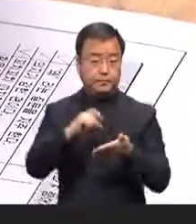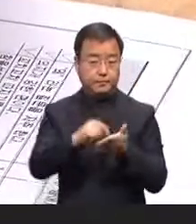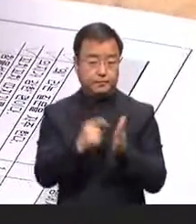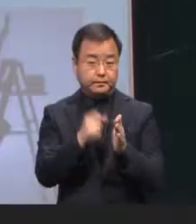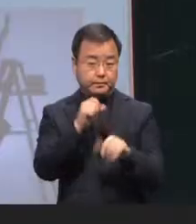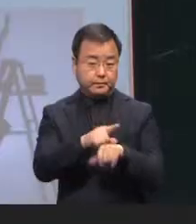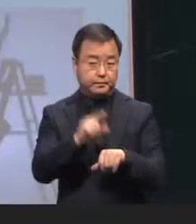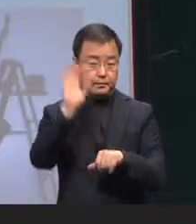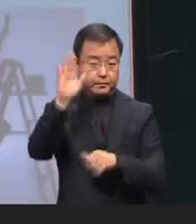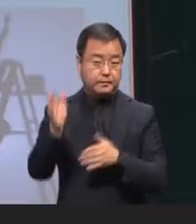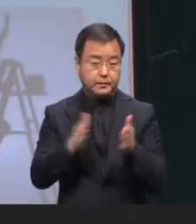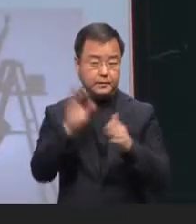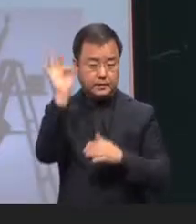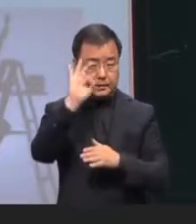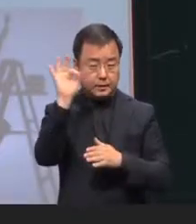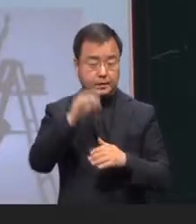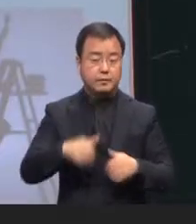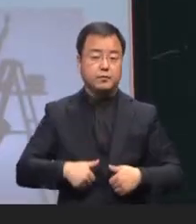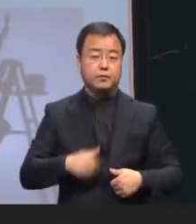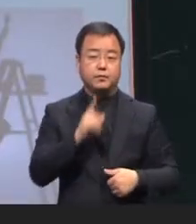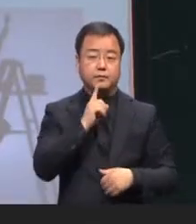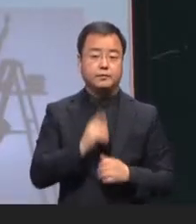조언합니다 ebs 뉴스 성상 아닙니다